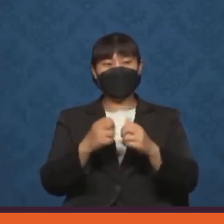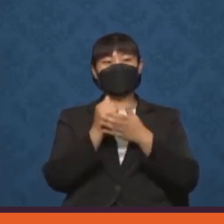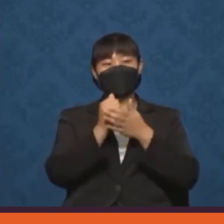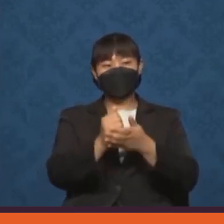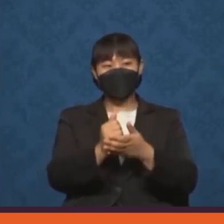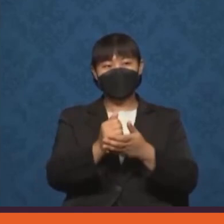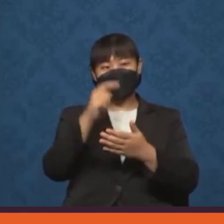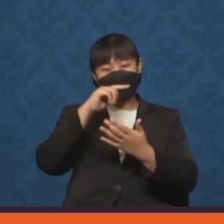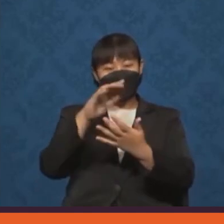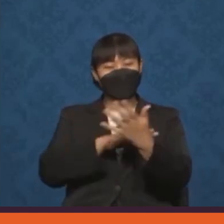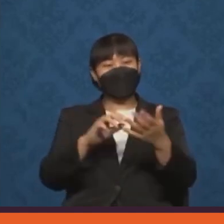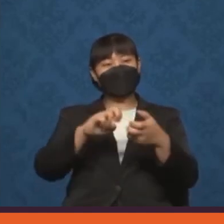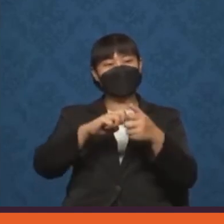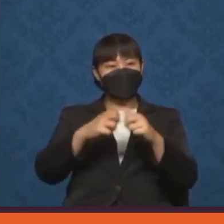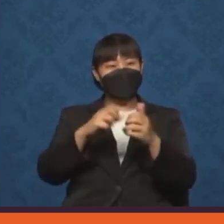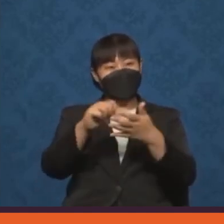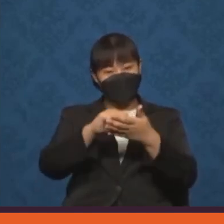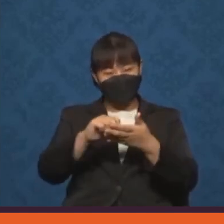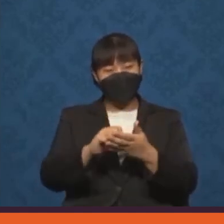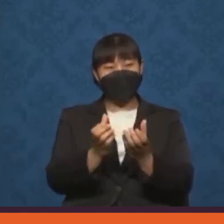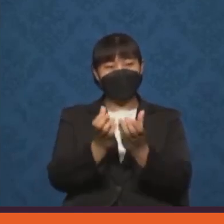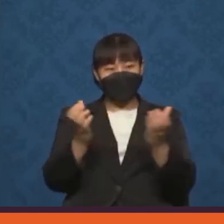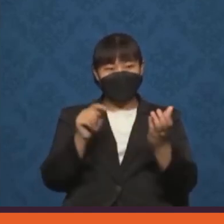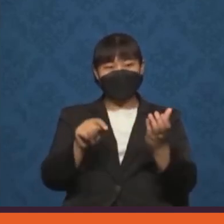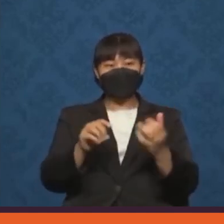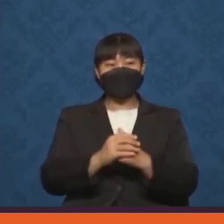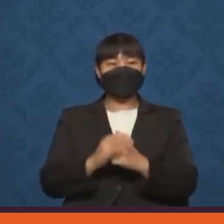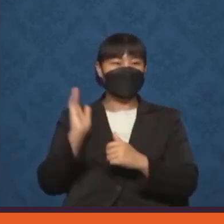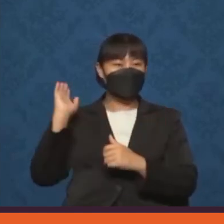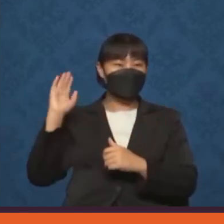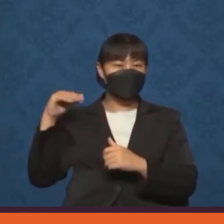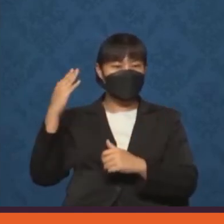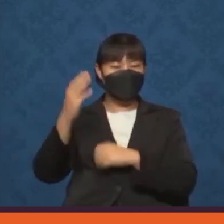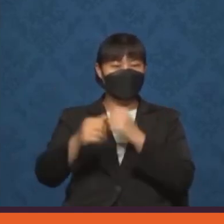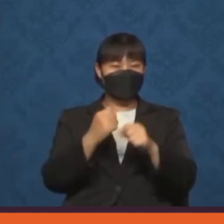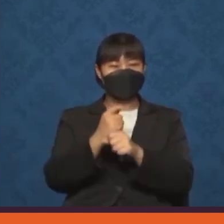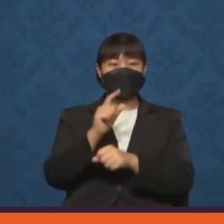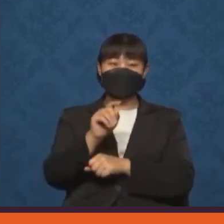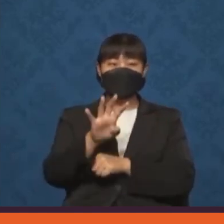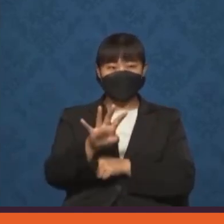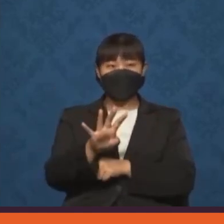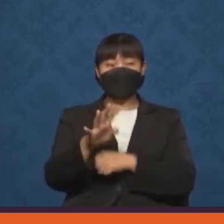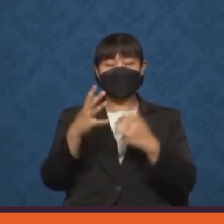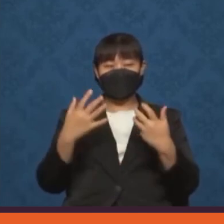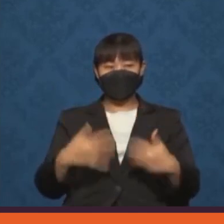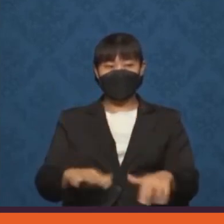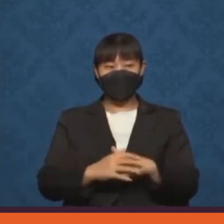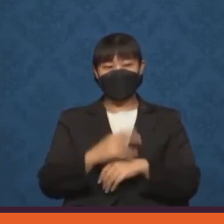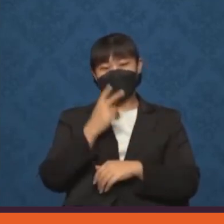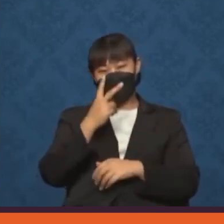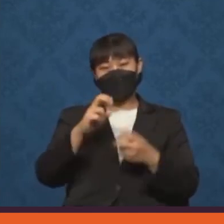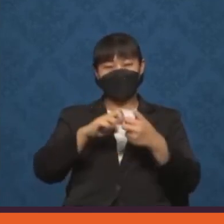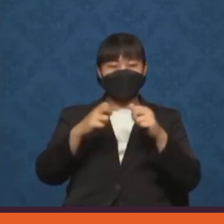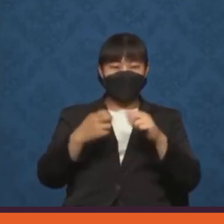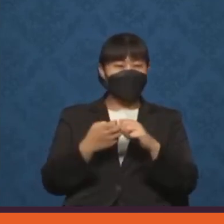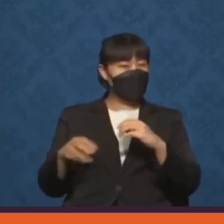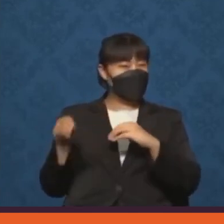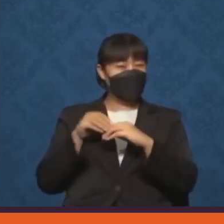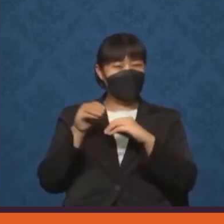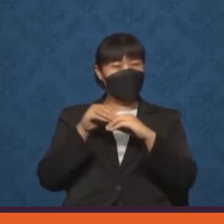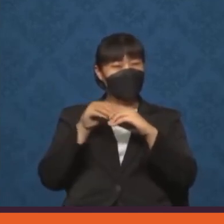วันนี้เราผ่านรัฐธรรมนูญ40มาจนถึงตอนนี้24ปีแล้วเราก็เล็งเห็นแล้วว่ามันมีปัญหาที่เพิ่มไปมากกว่